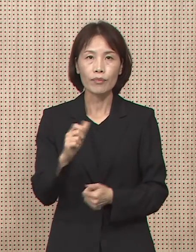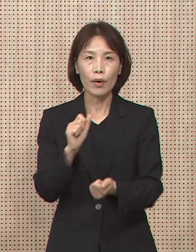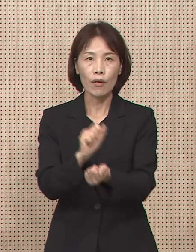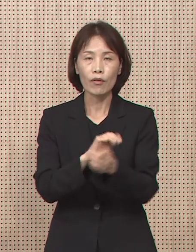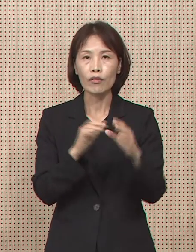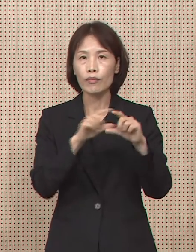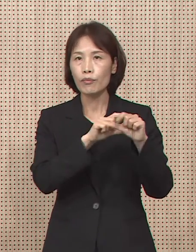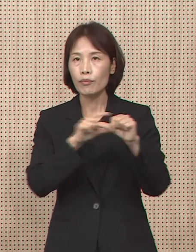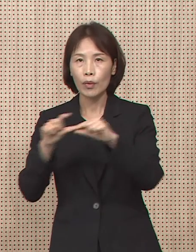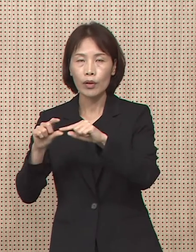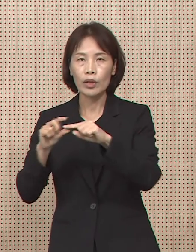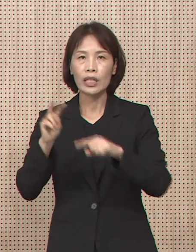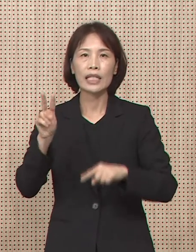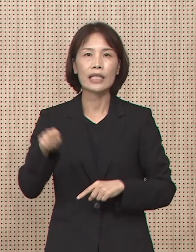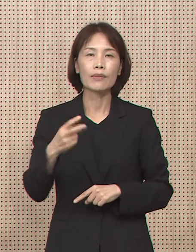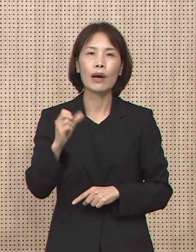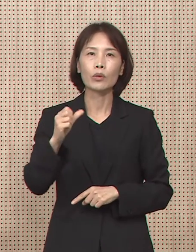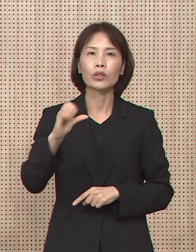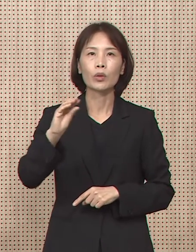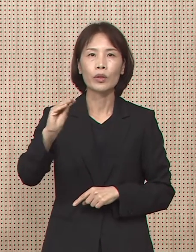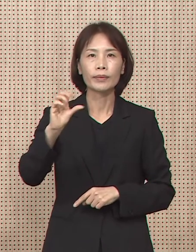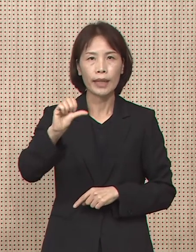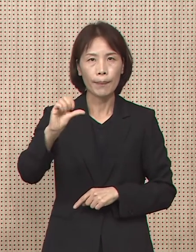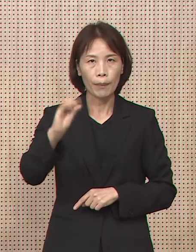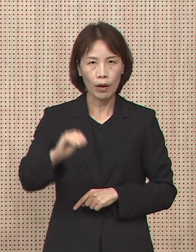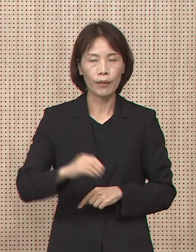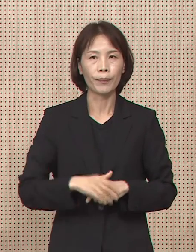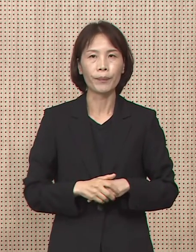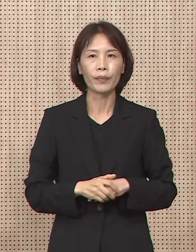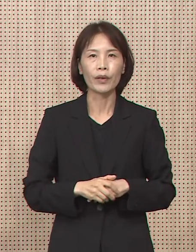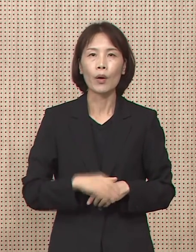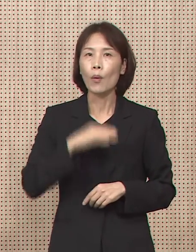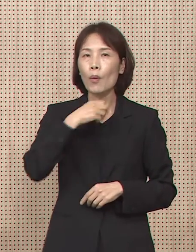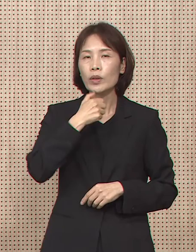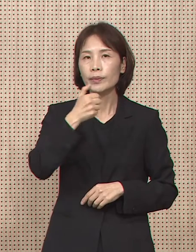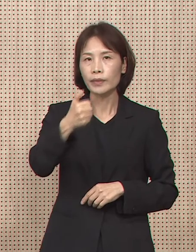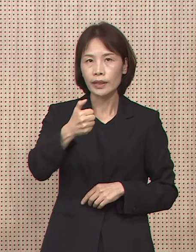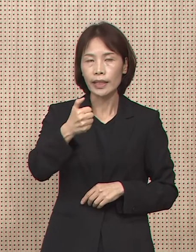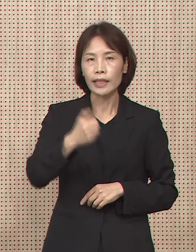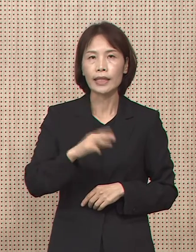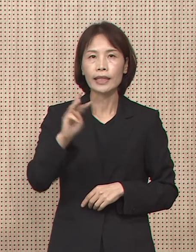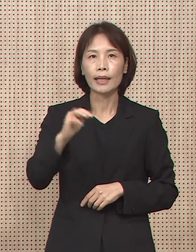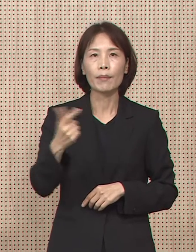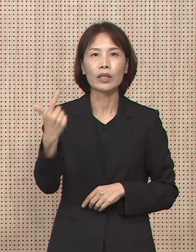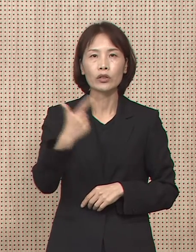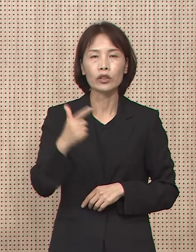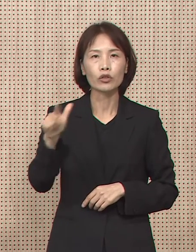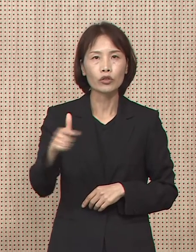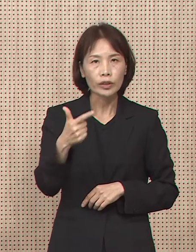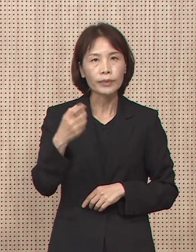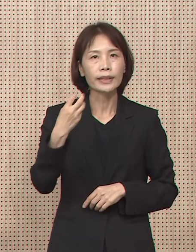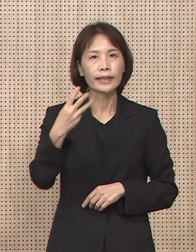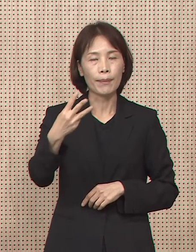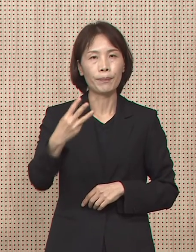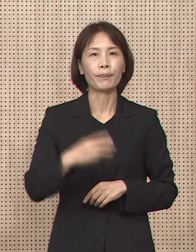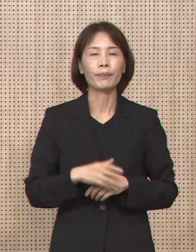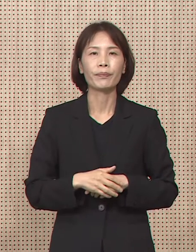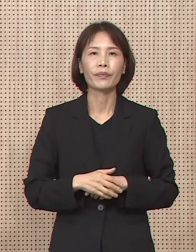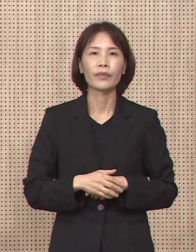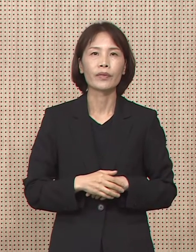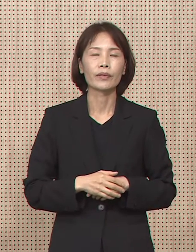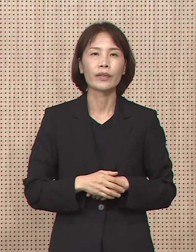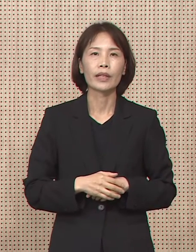2만 5,593명입니다. 고위험군인 60세 이상 확진자는 3만 4,664명으로